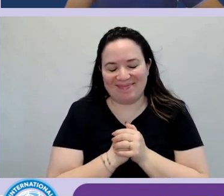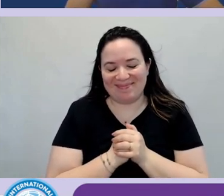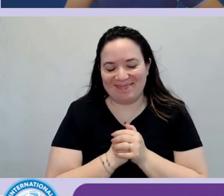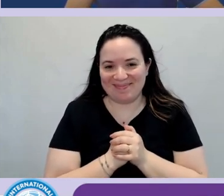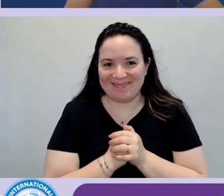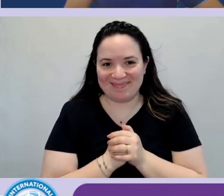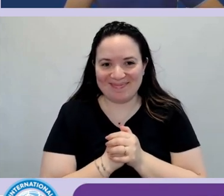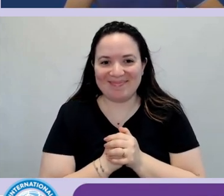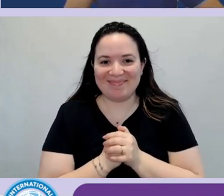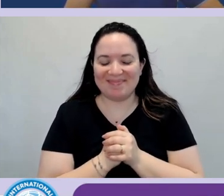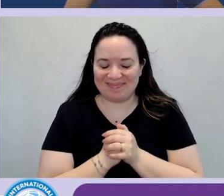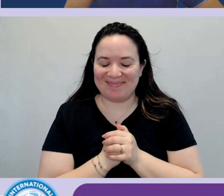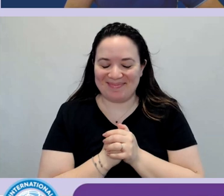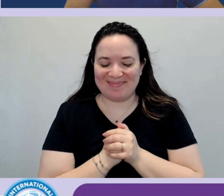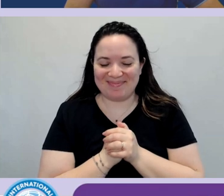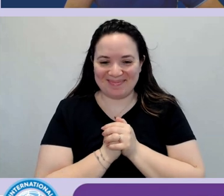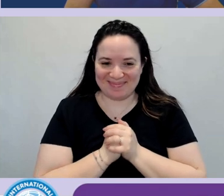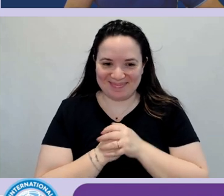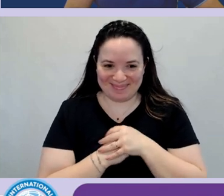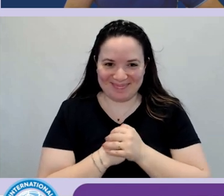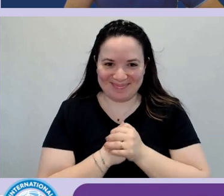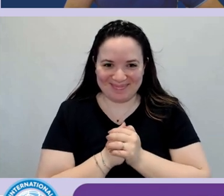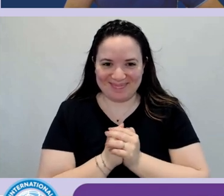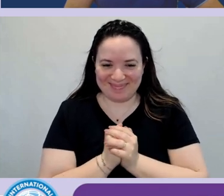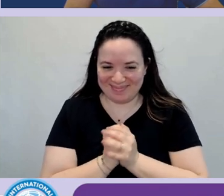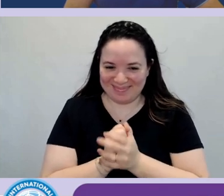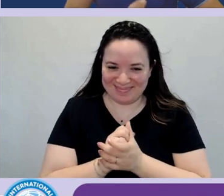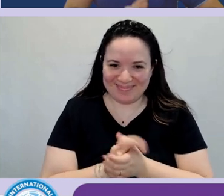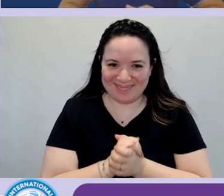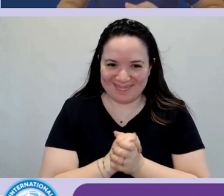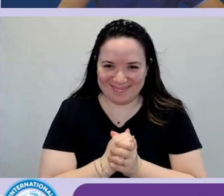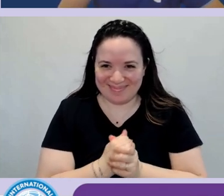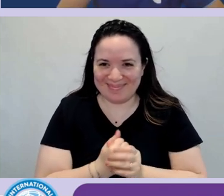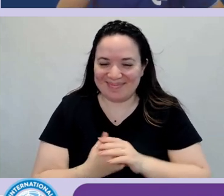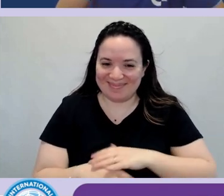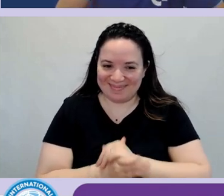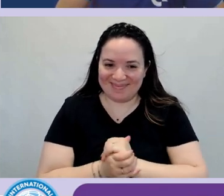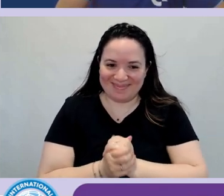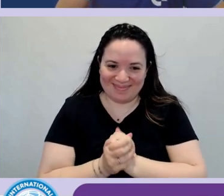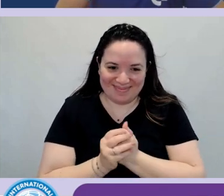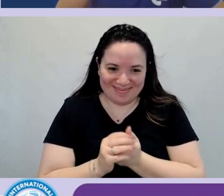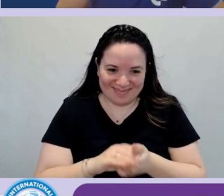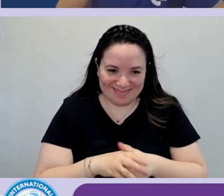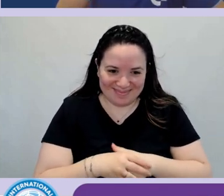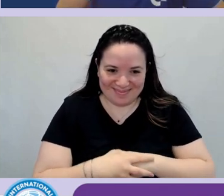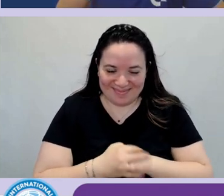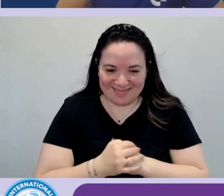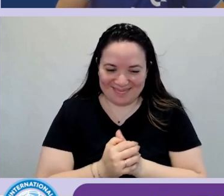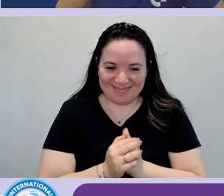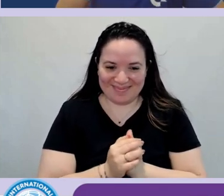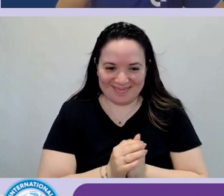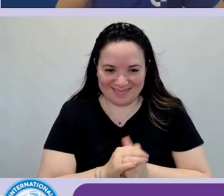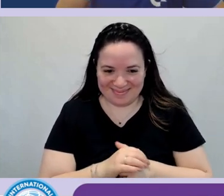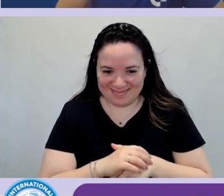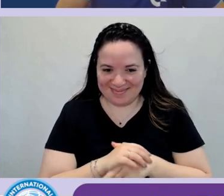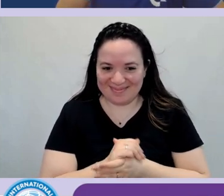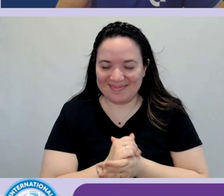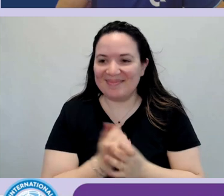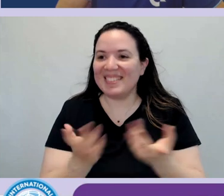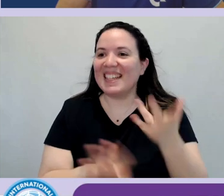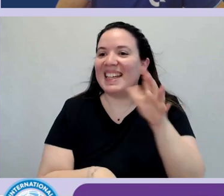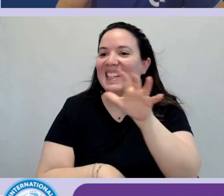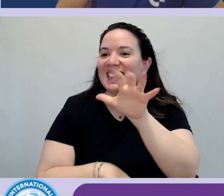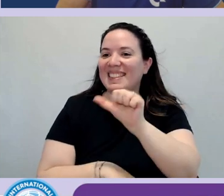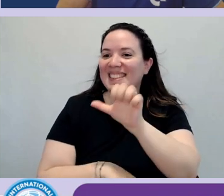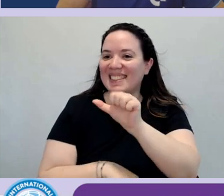Conny sei d'accordo ok con è d'accordo Sauro Se vuoi ti se vuoi rispondere per